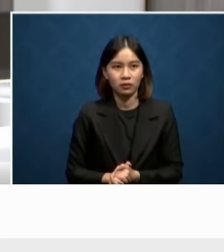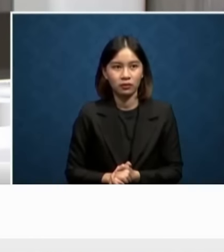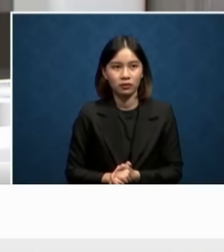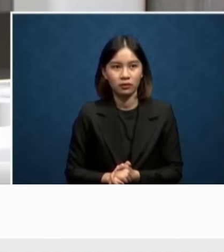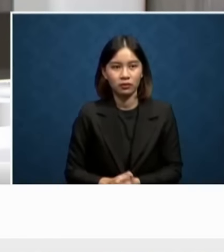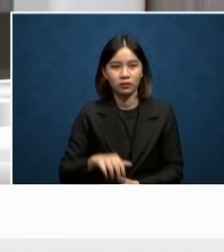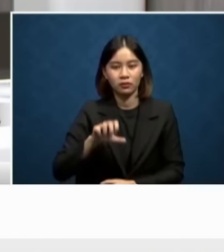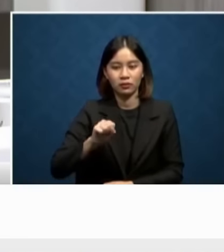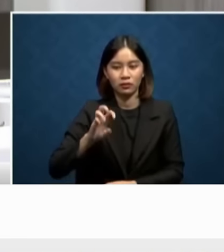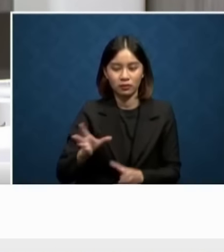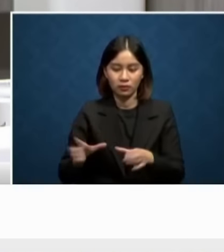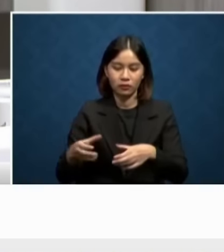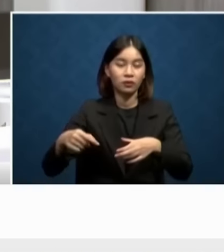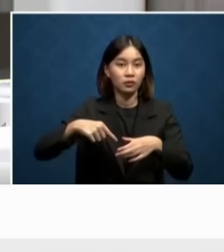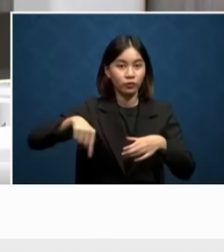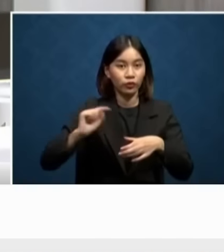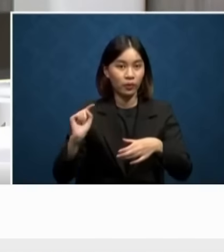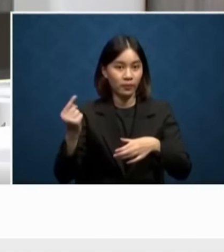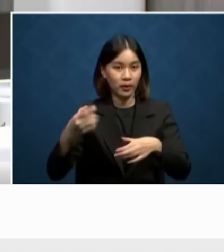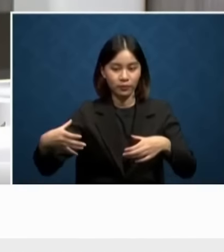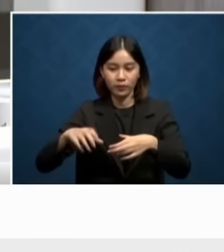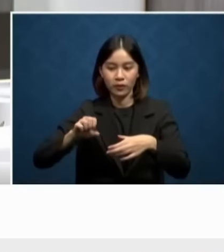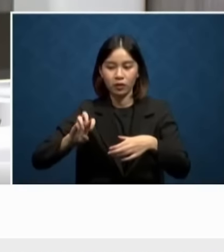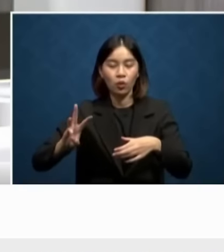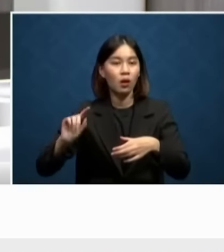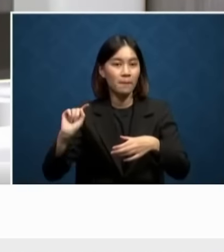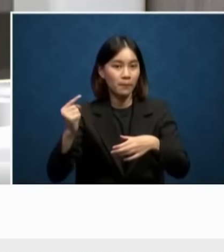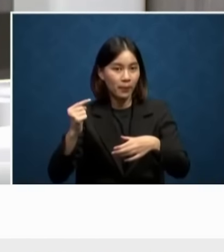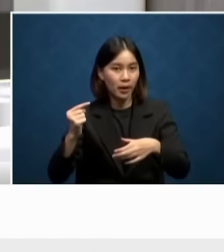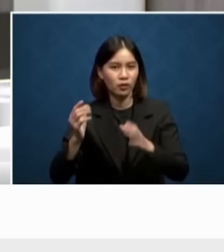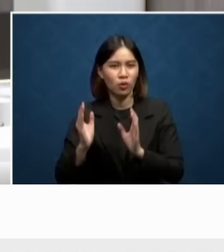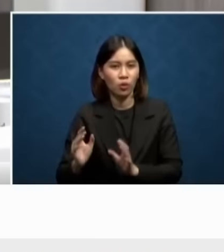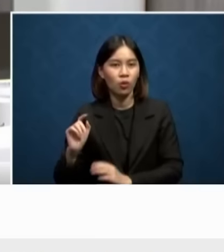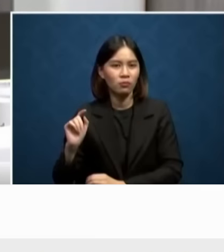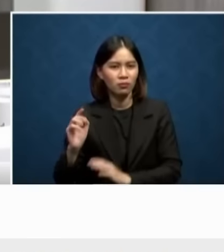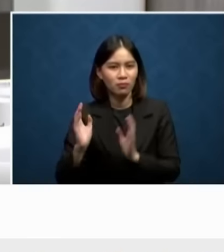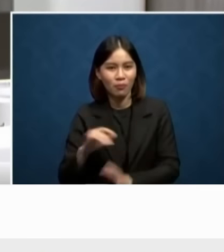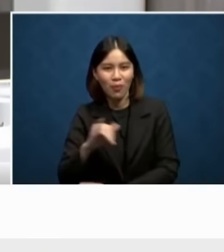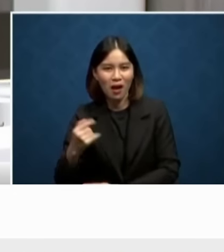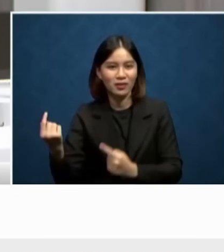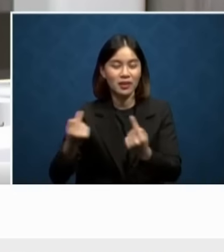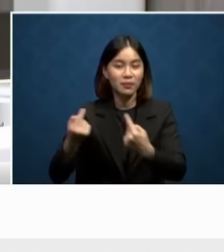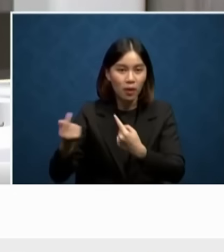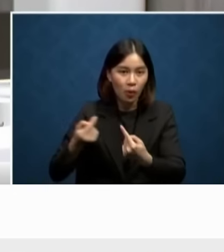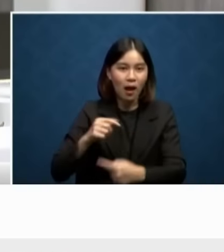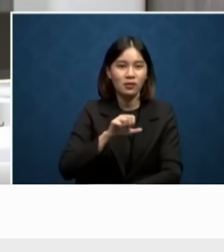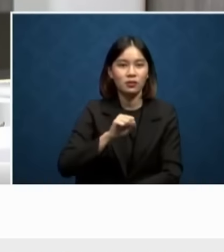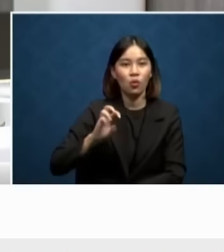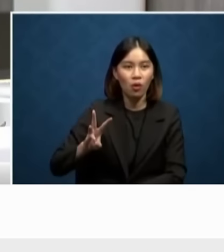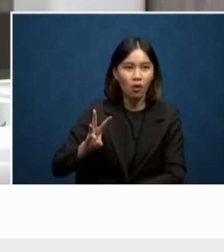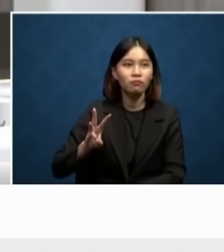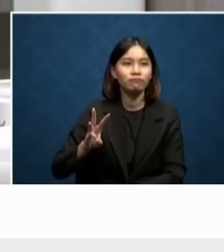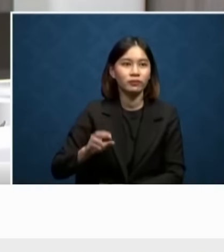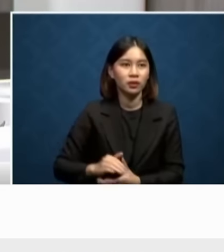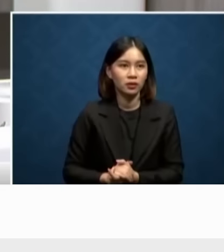สว.ว่าที่สว.ใหม่บางท่านที่มาตำหนิติเตียนสว.กรุ